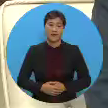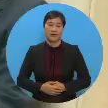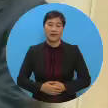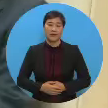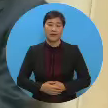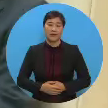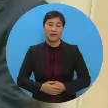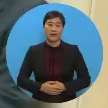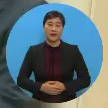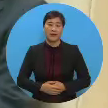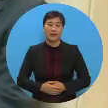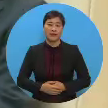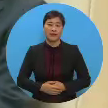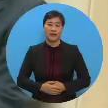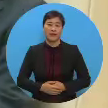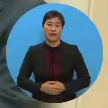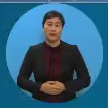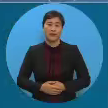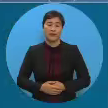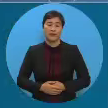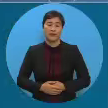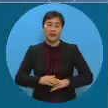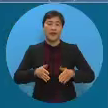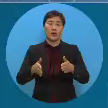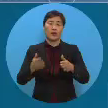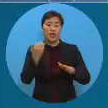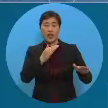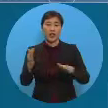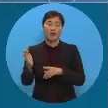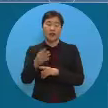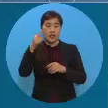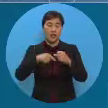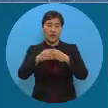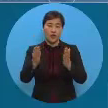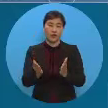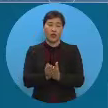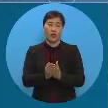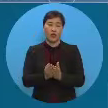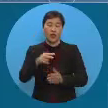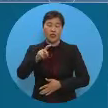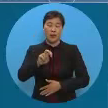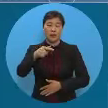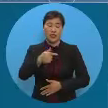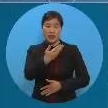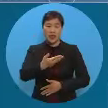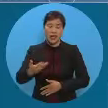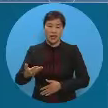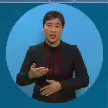이어서 정보마당입니다. 전라남도 해양수산기술원 삼진강